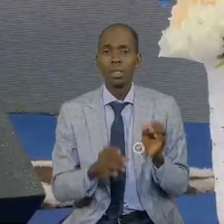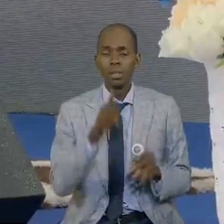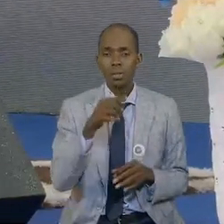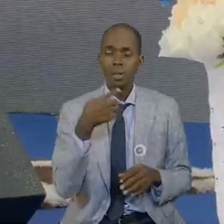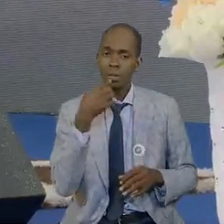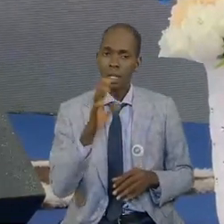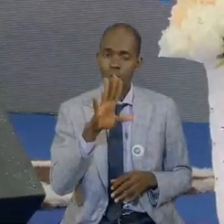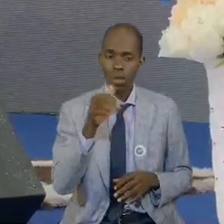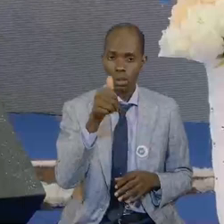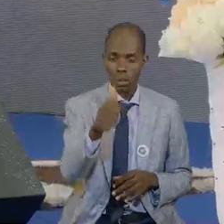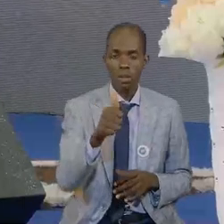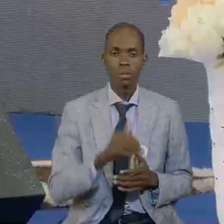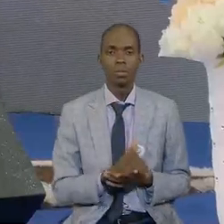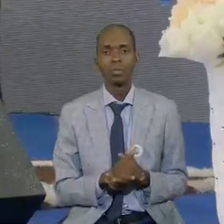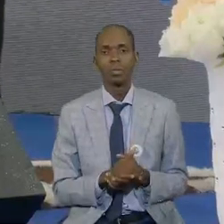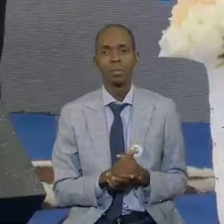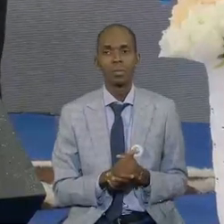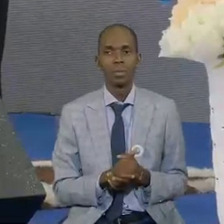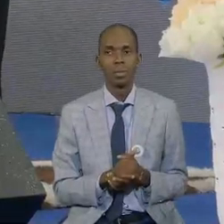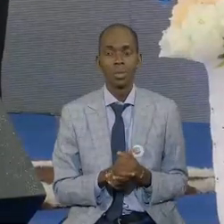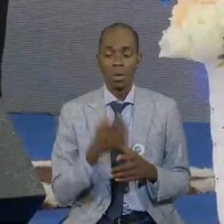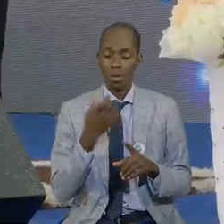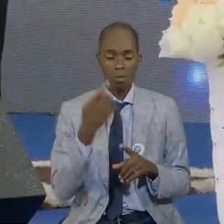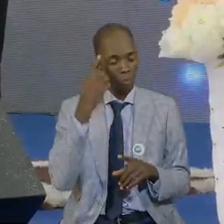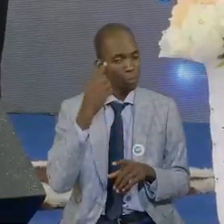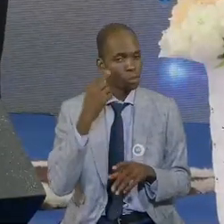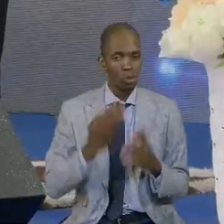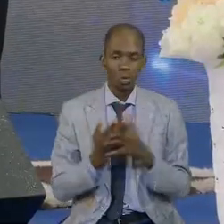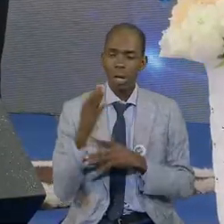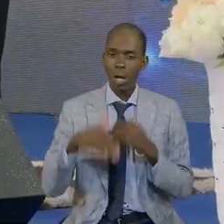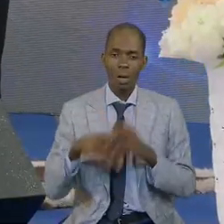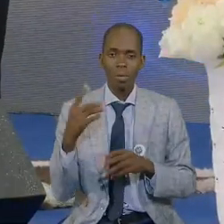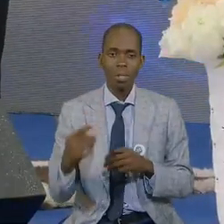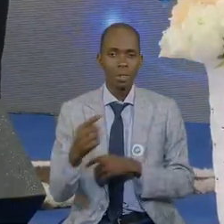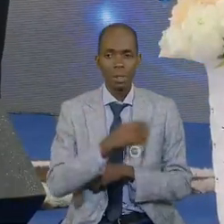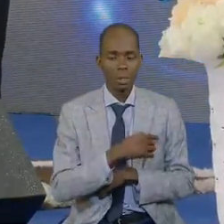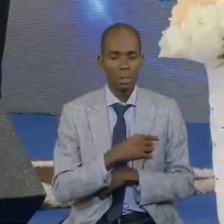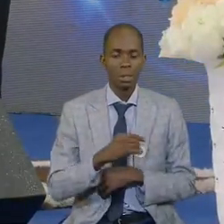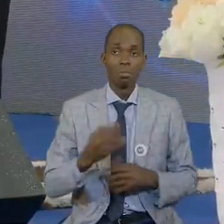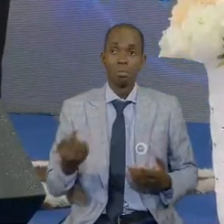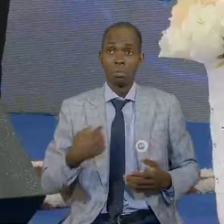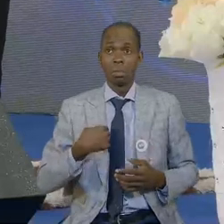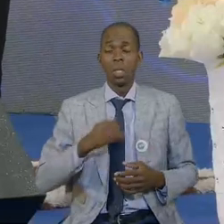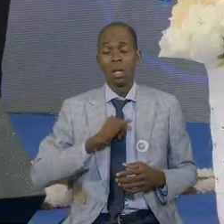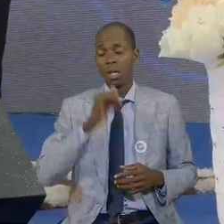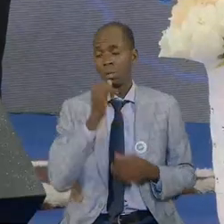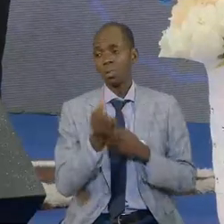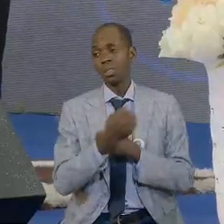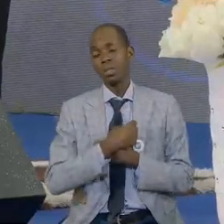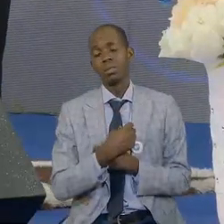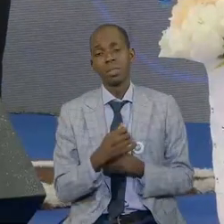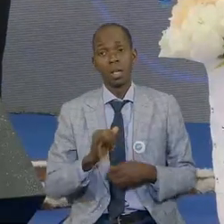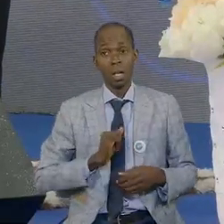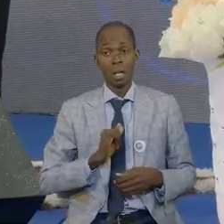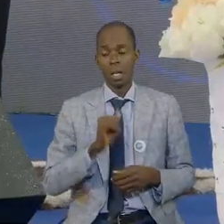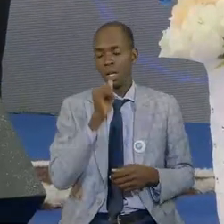yourself, si tu te dis à toi-même, for the whole day, pendant toute la journée, I am defeated. Je suis vaincu. I am a failure. Je suis